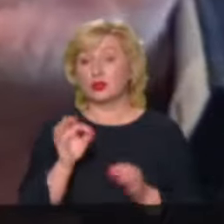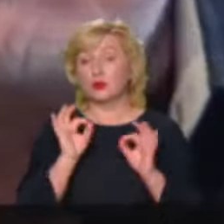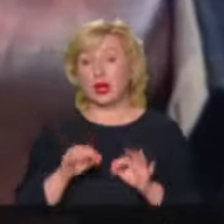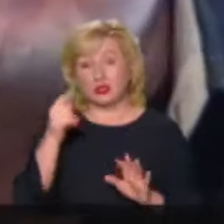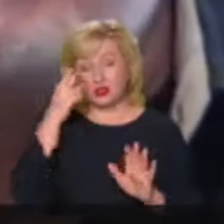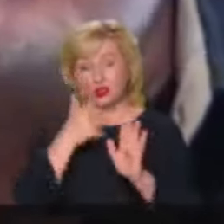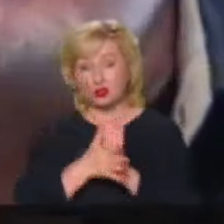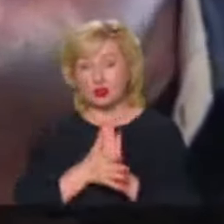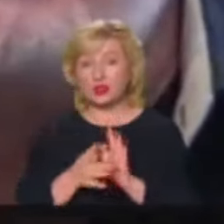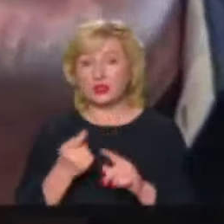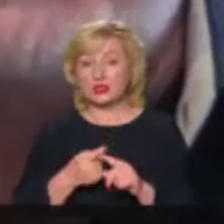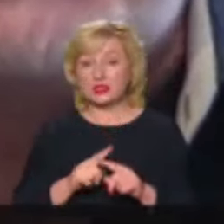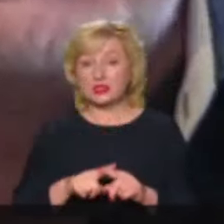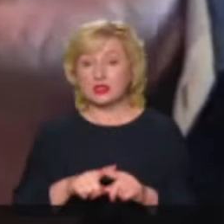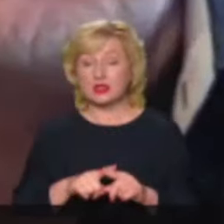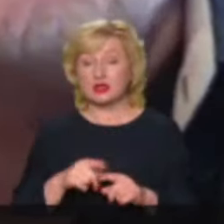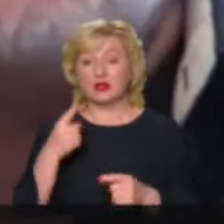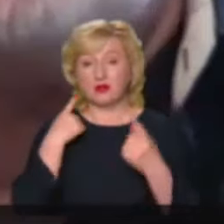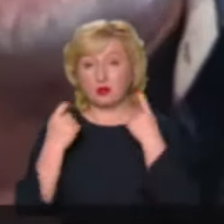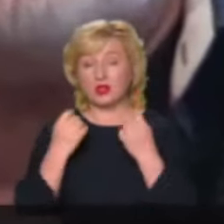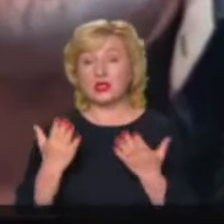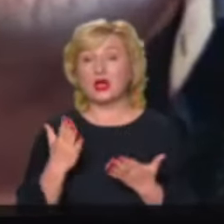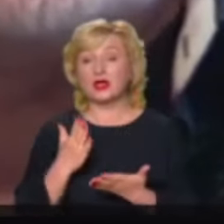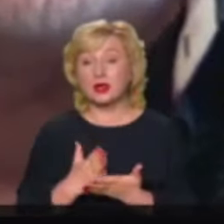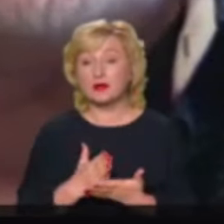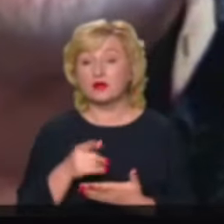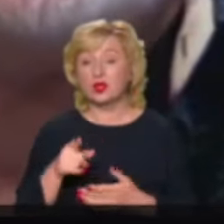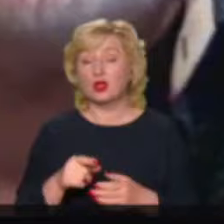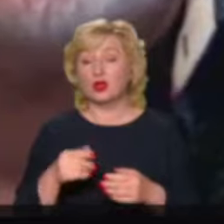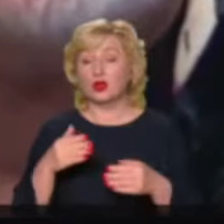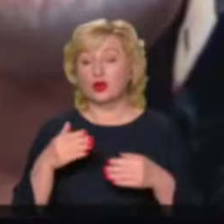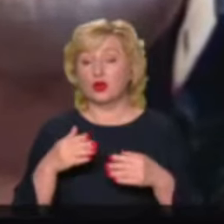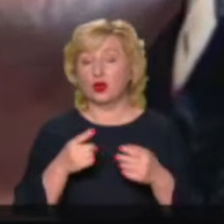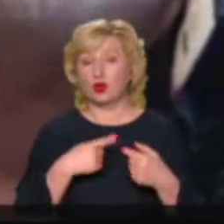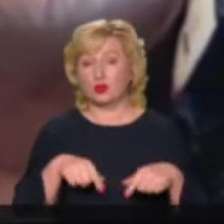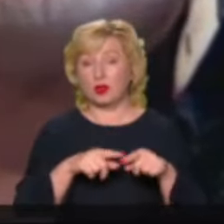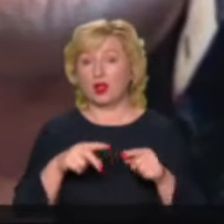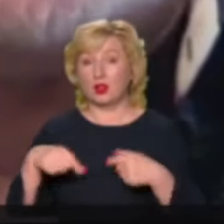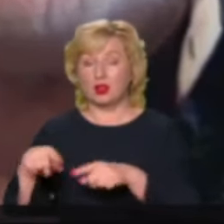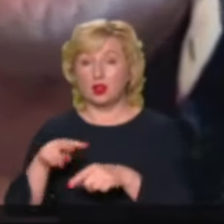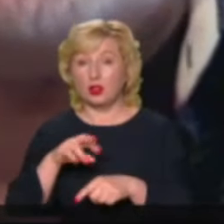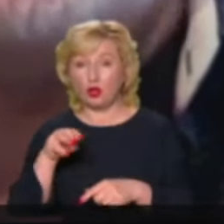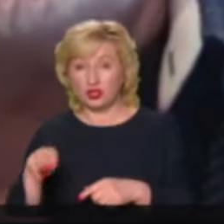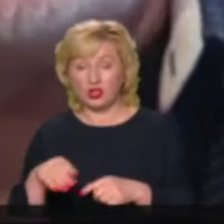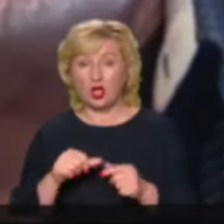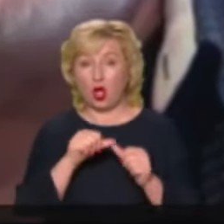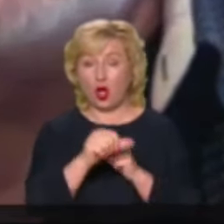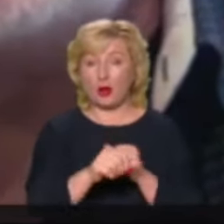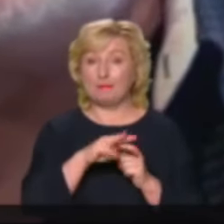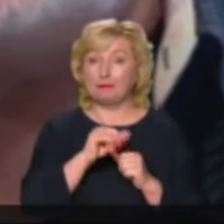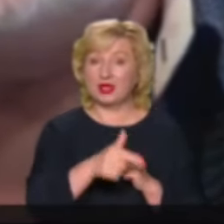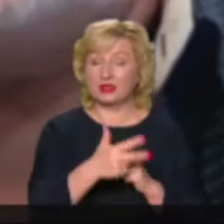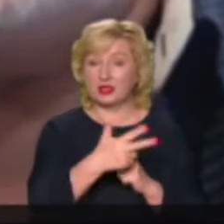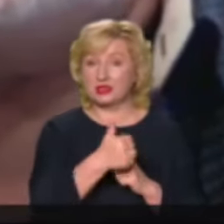зрозумів з тої інформації, яка є, вони розбили лоти і виставили окремо